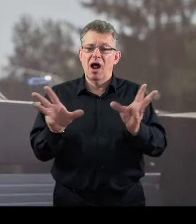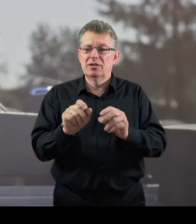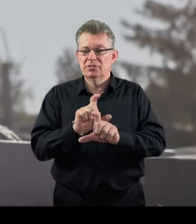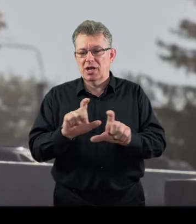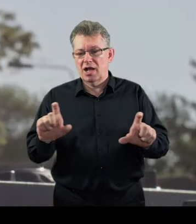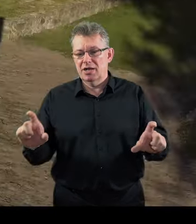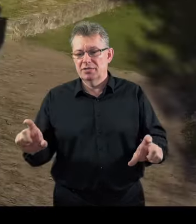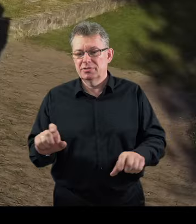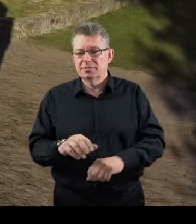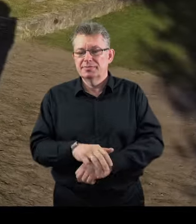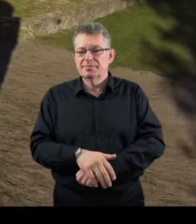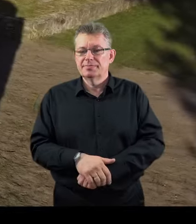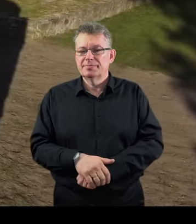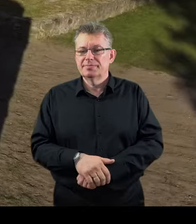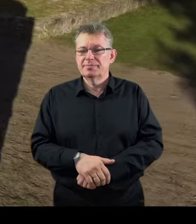razem czas.